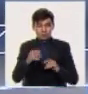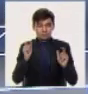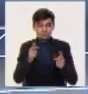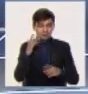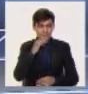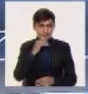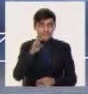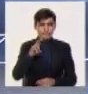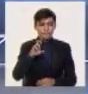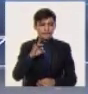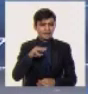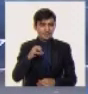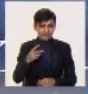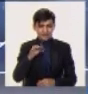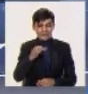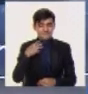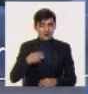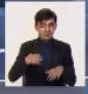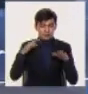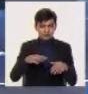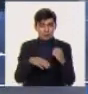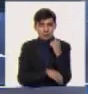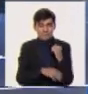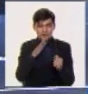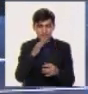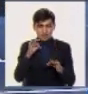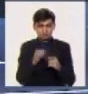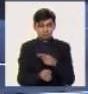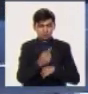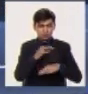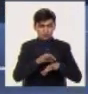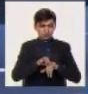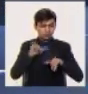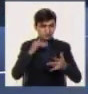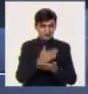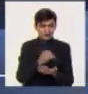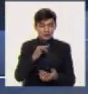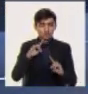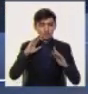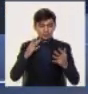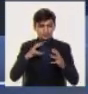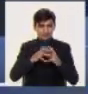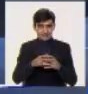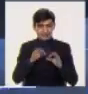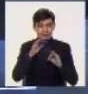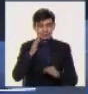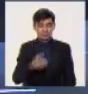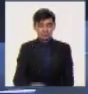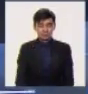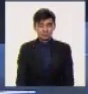локдауна. В Британии и Франции за последние сутки зафиксировали рекордное количество заболевших. Что еще происходит в мире, расскажут мои